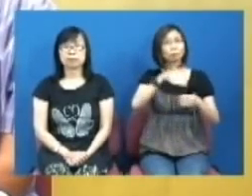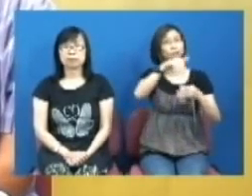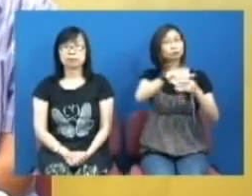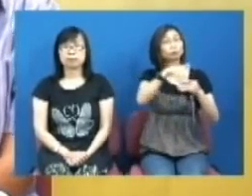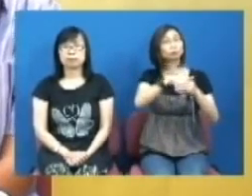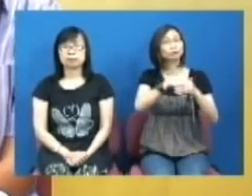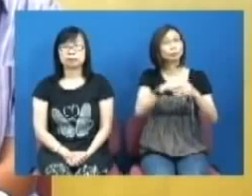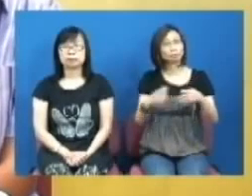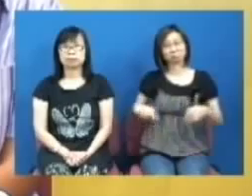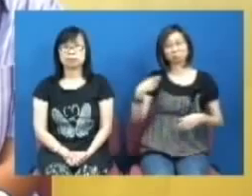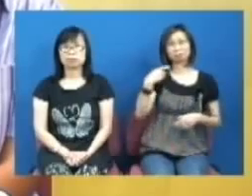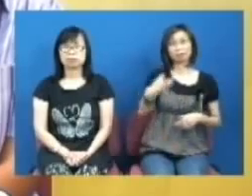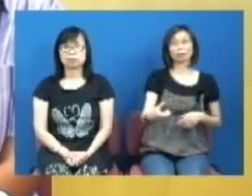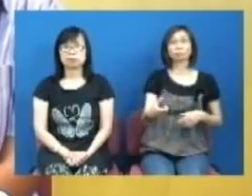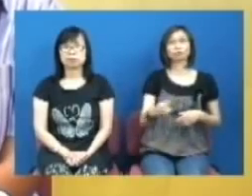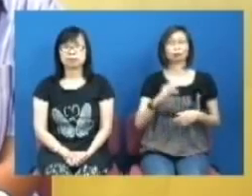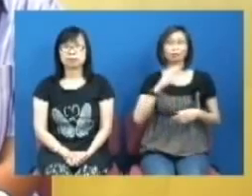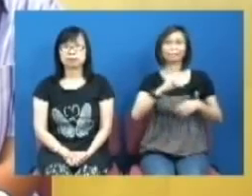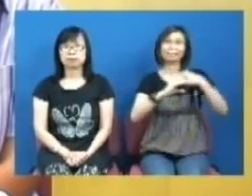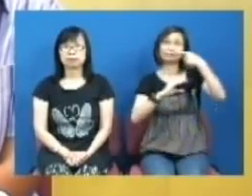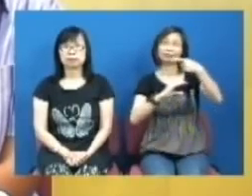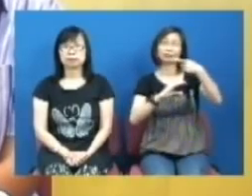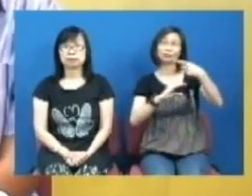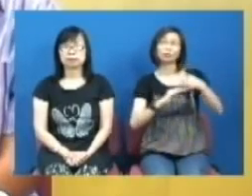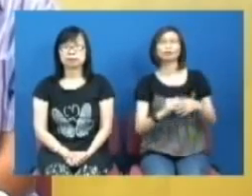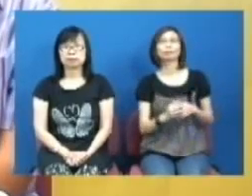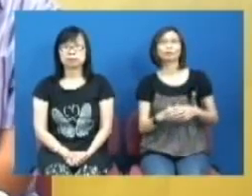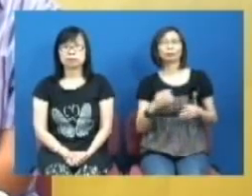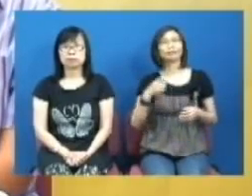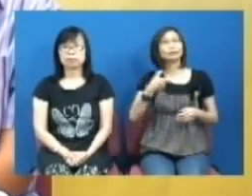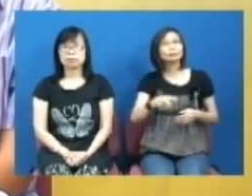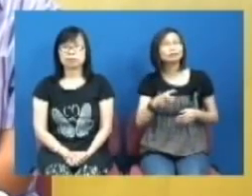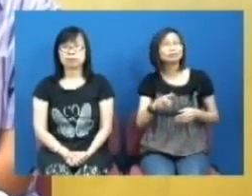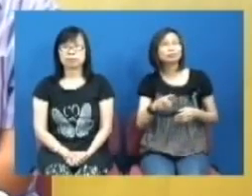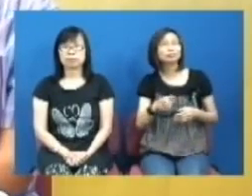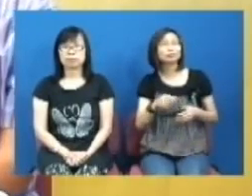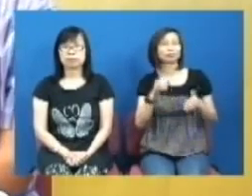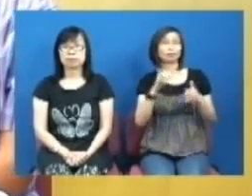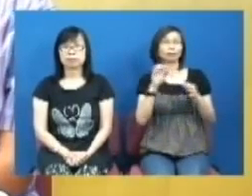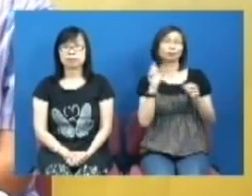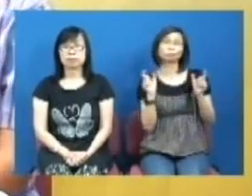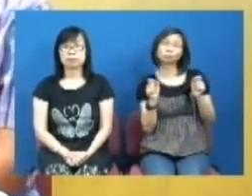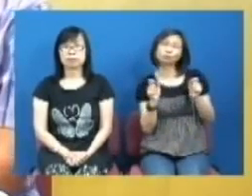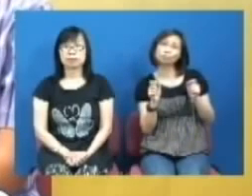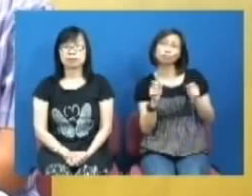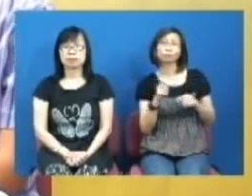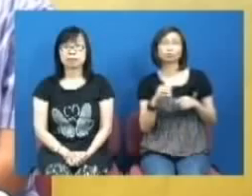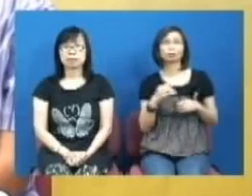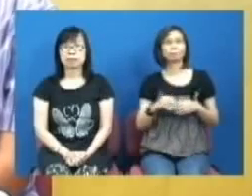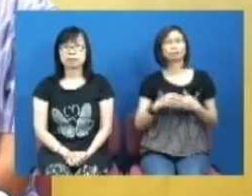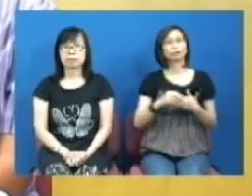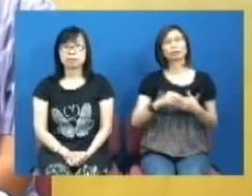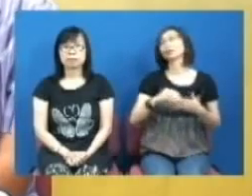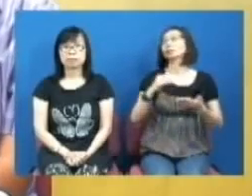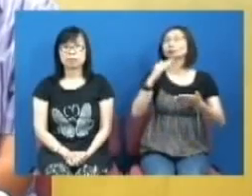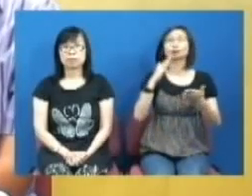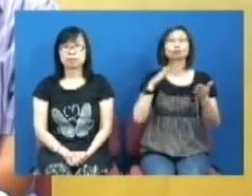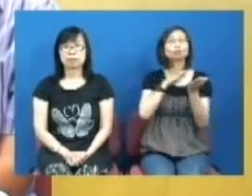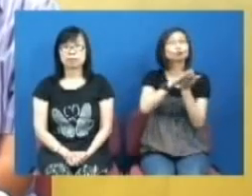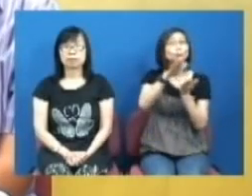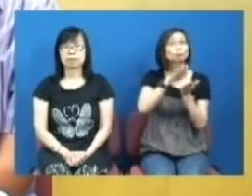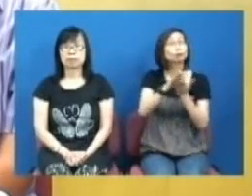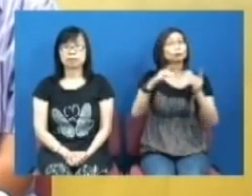係用一啲即係錢嘅理由作為一個剝奪民眾授權嗰一個權利，即係